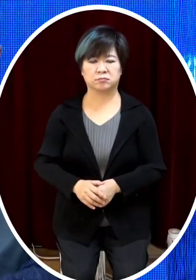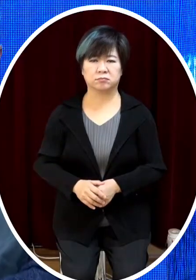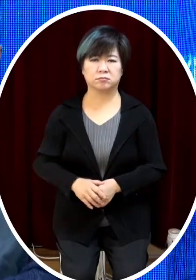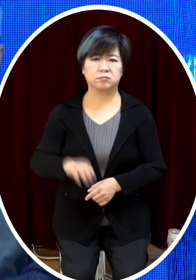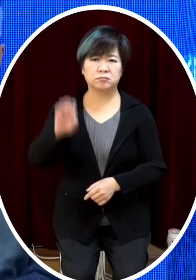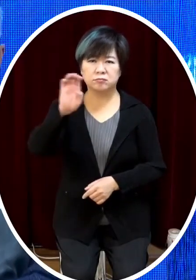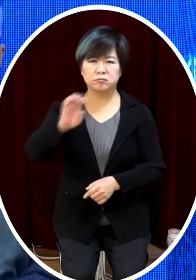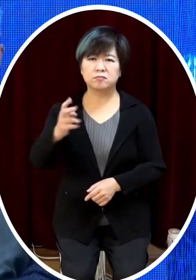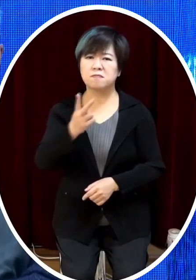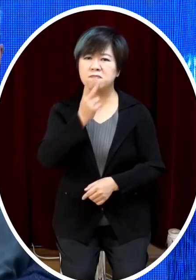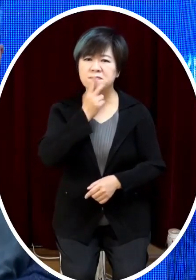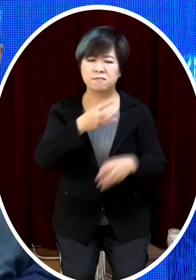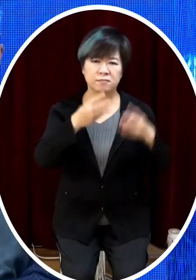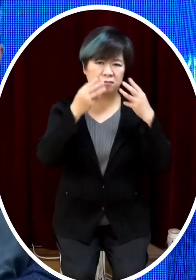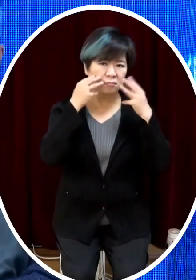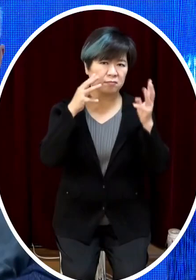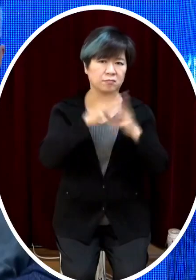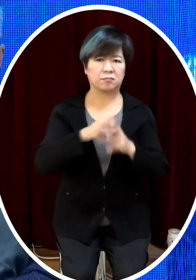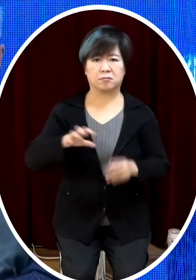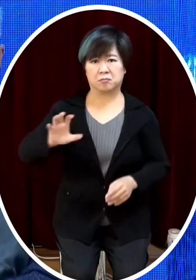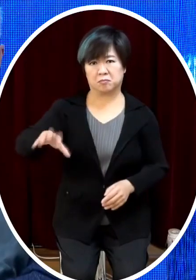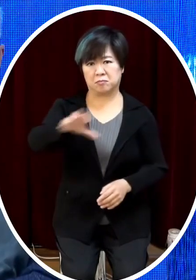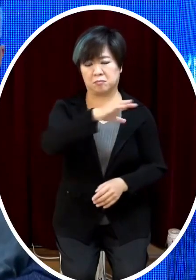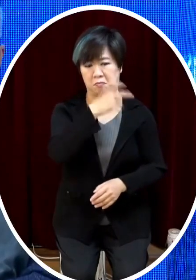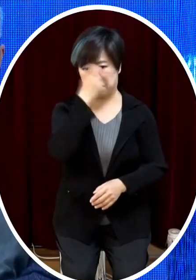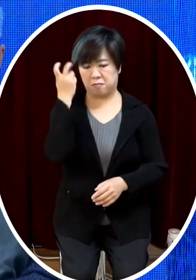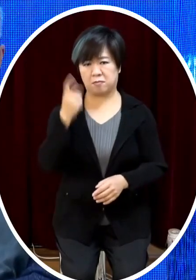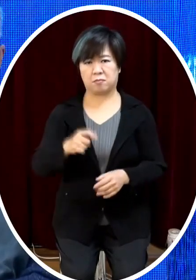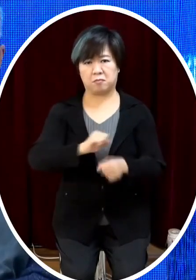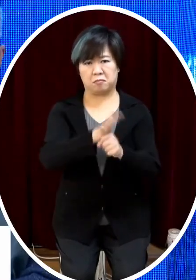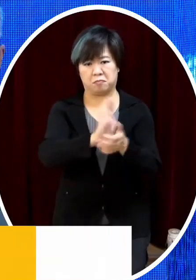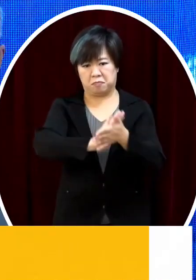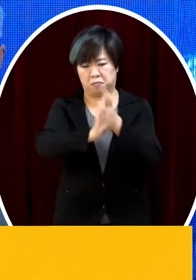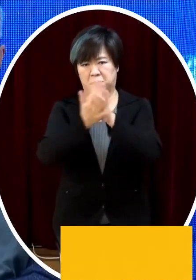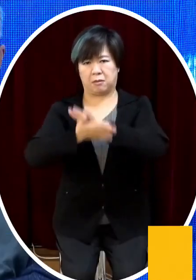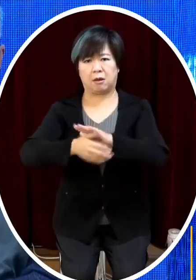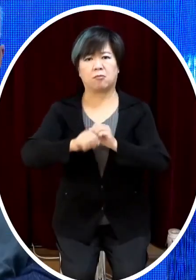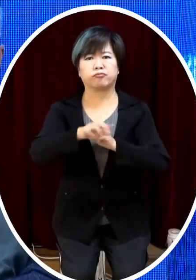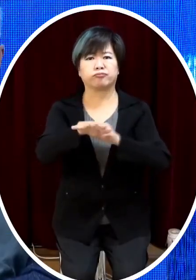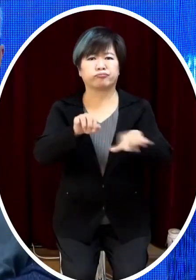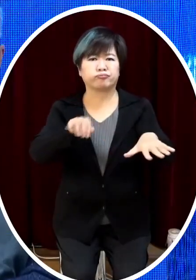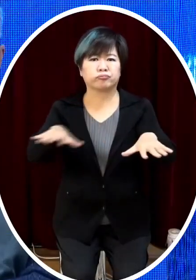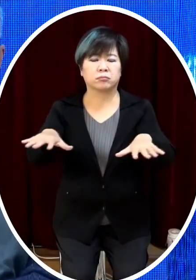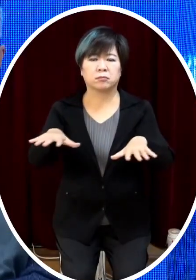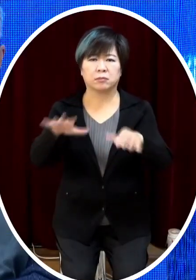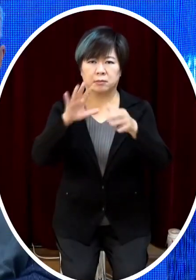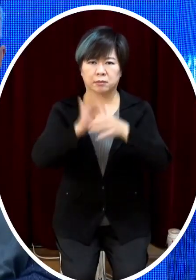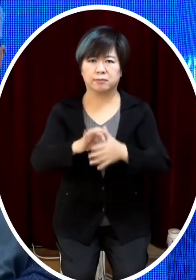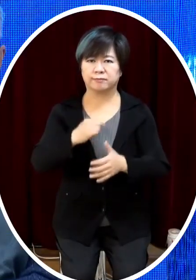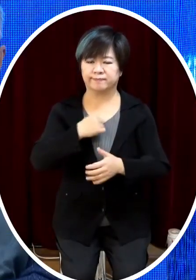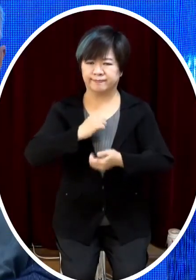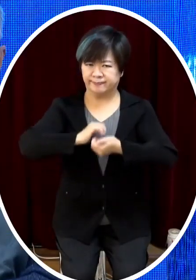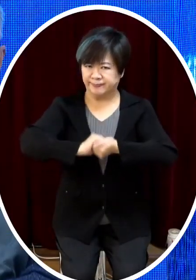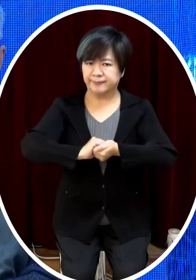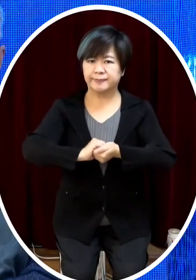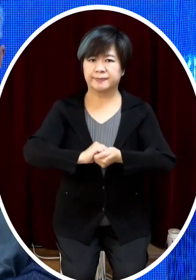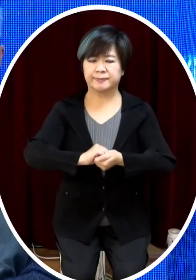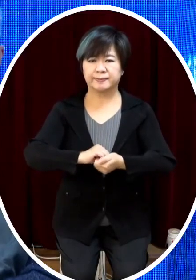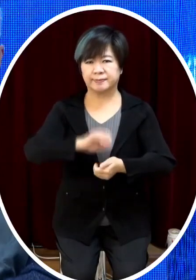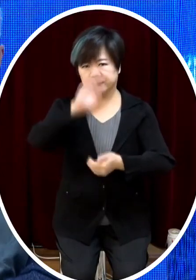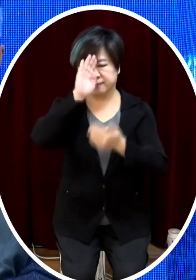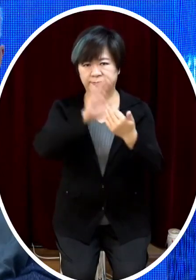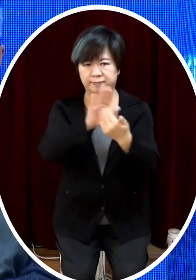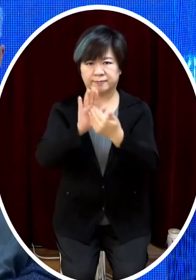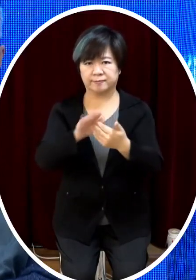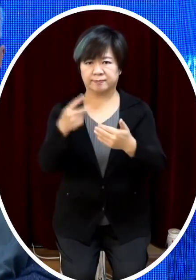亚非哈，大概都有发现这样的一个病毒的一个踪迹，所以指挥中心决定我们整体在防疫上面